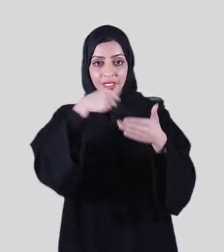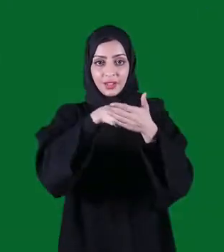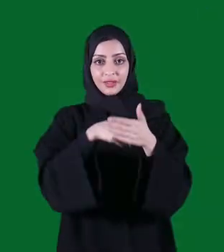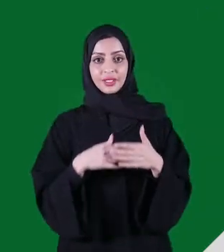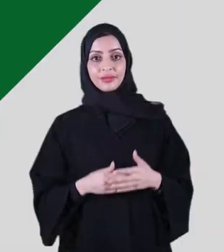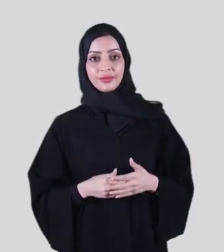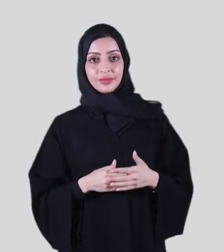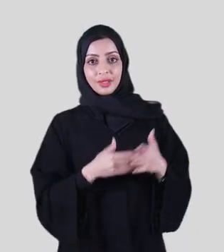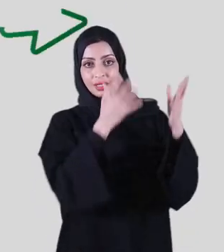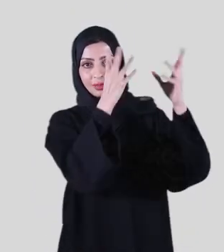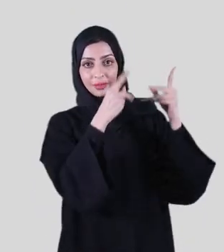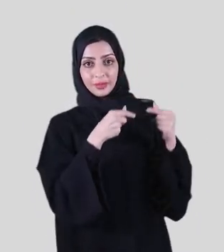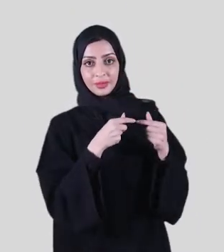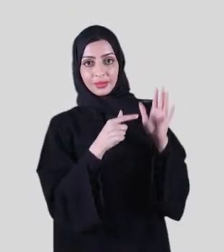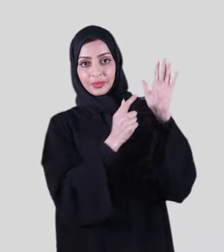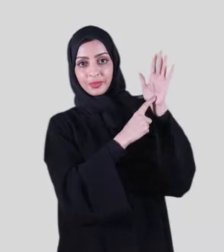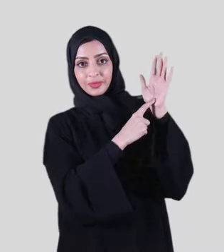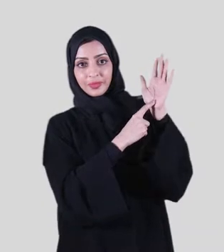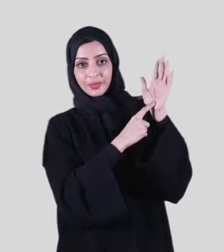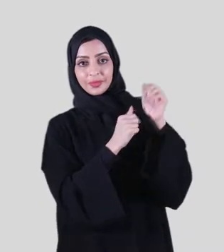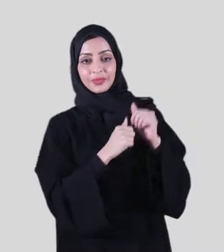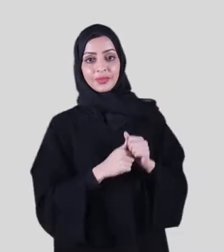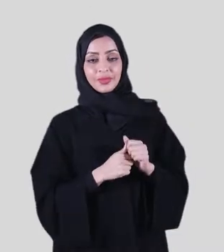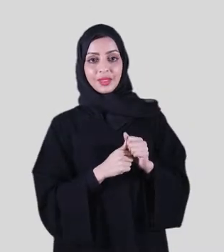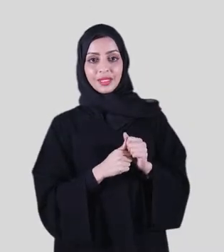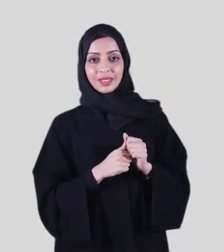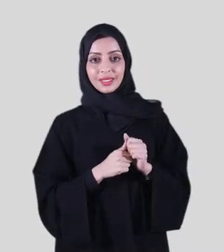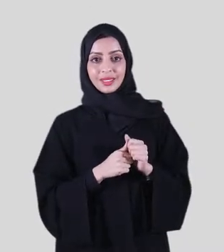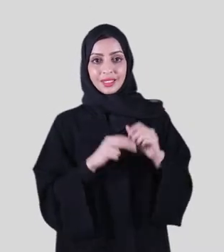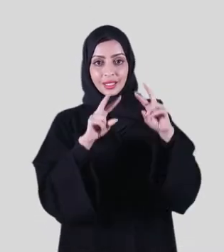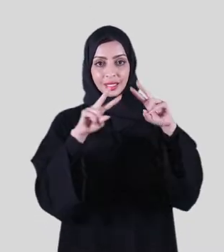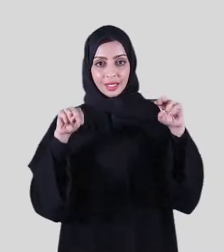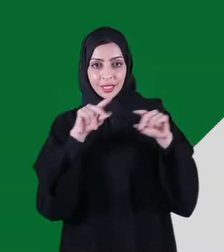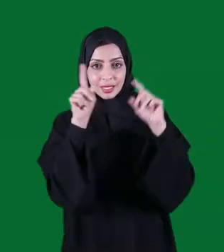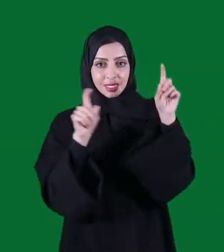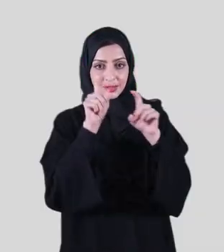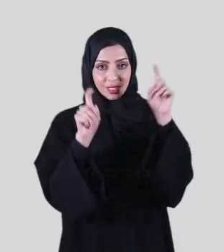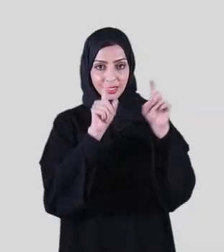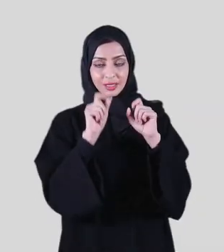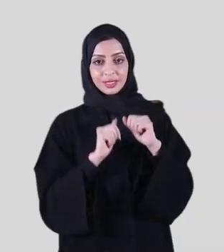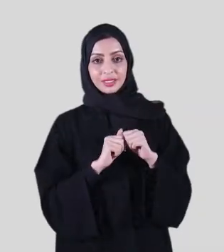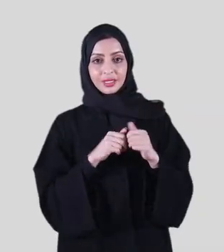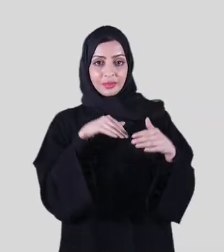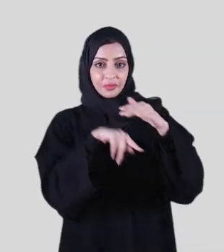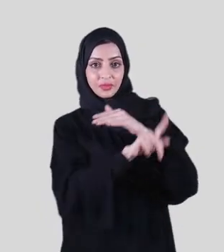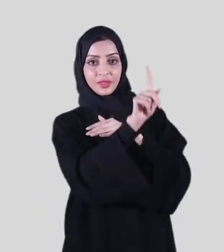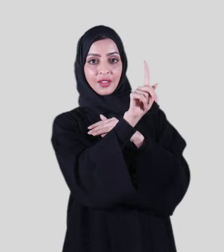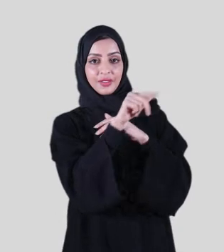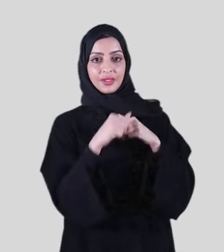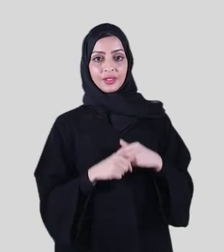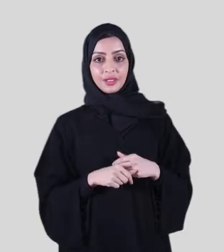السهل. ادخل رقم الدفع السهل الخاص بك، اضغط على الاستفسار، اضغط على تسجيل